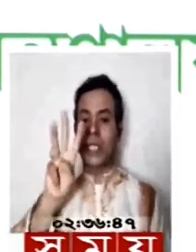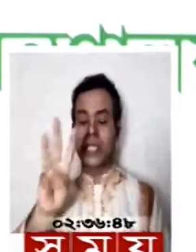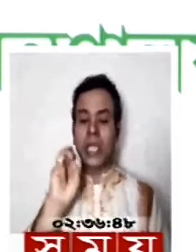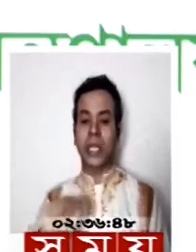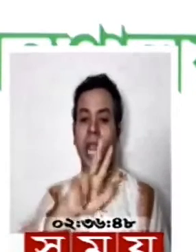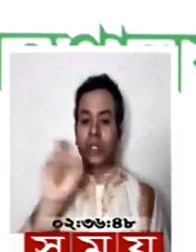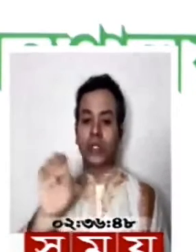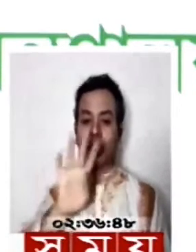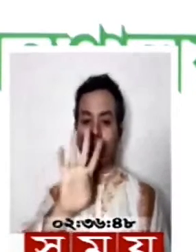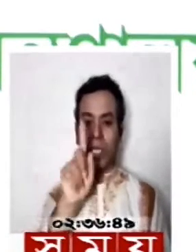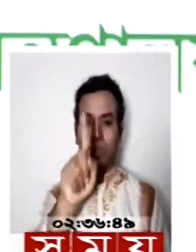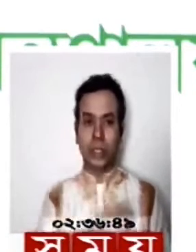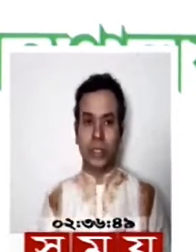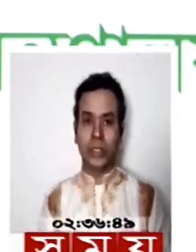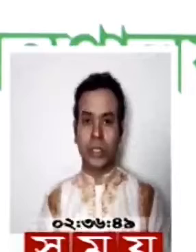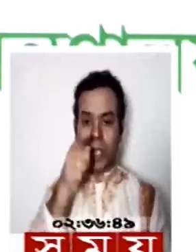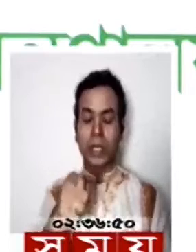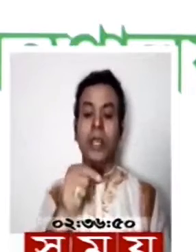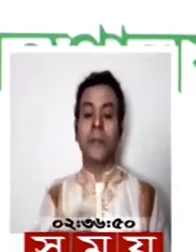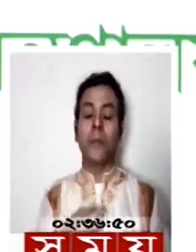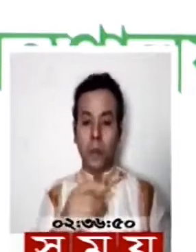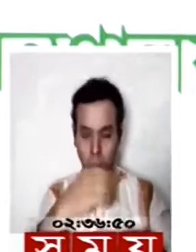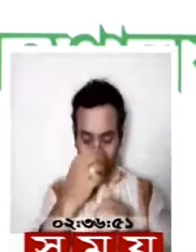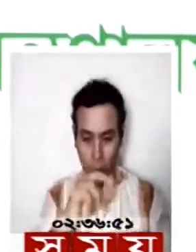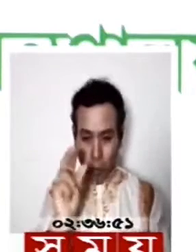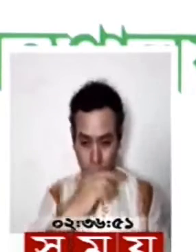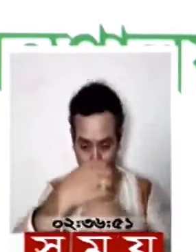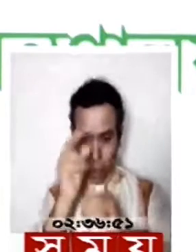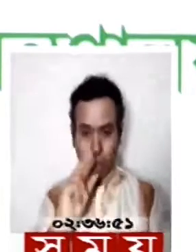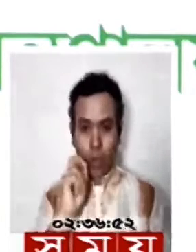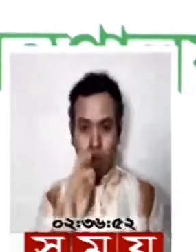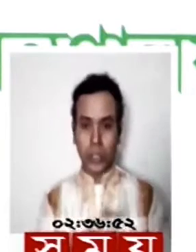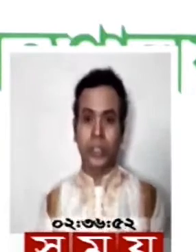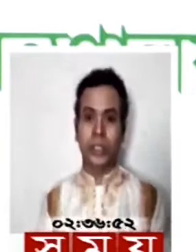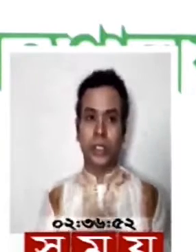9727টি। এ পর্যন্ত পরীক্ষা হয়েছে 2,23,841টি।